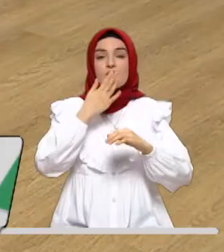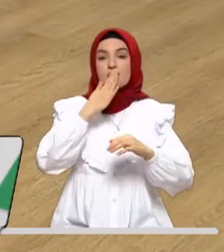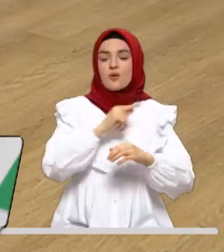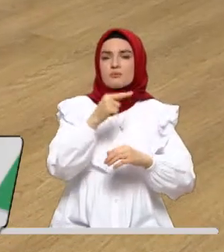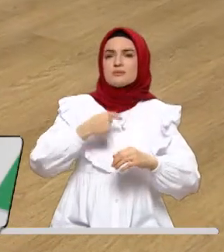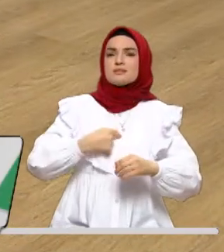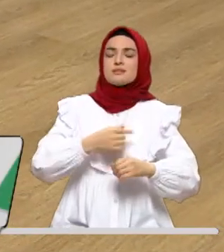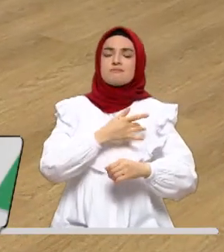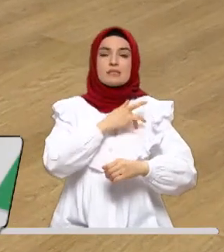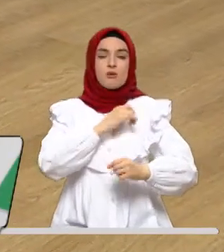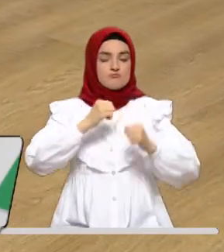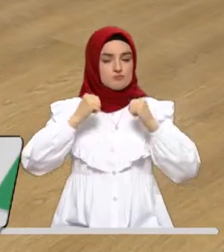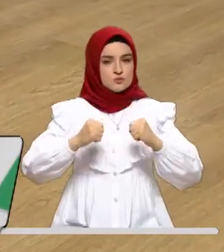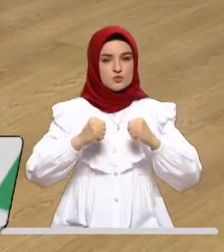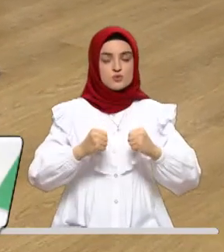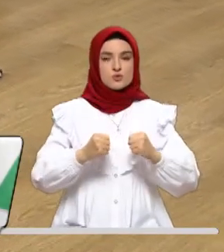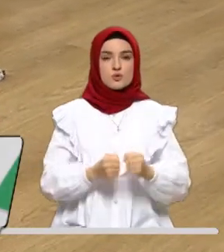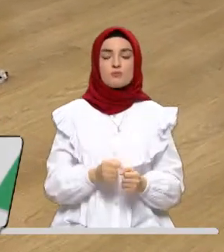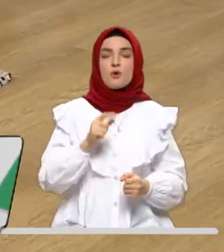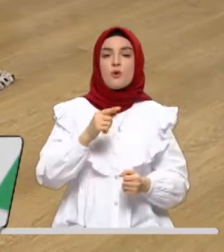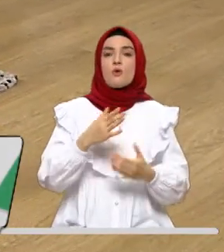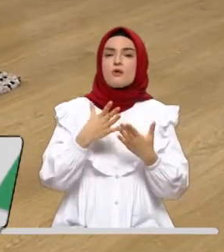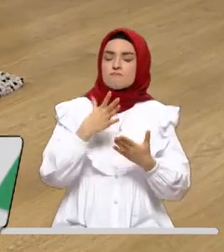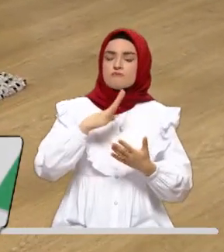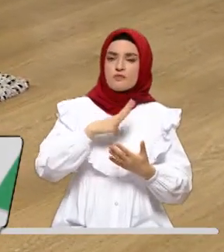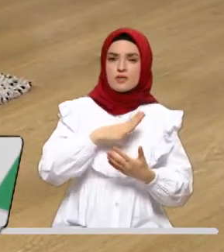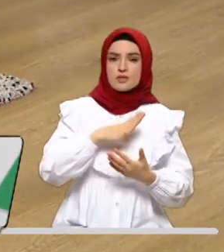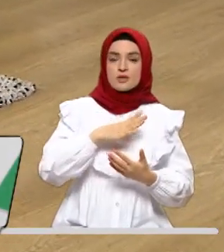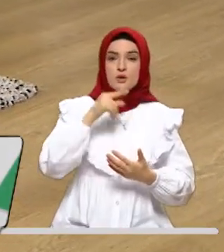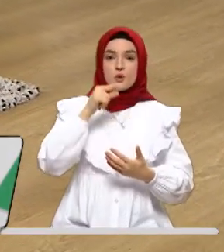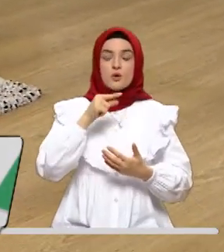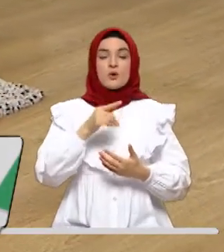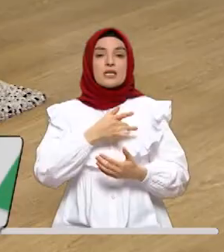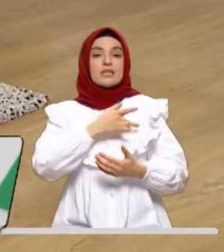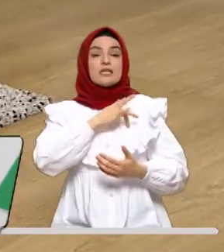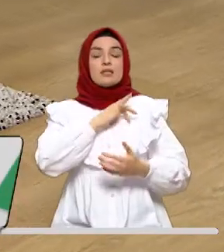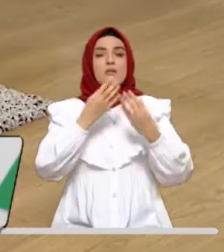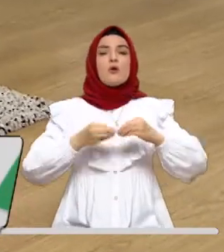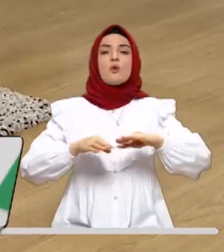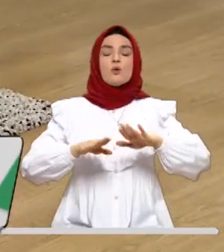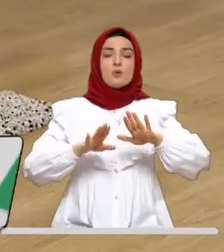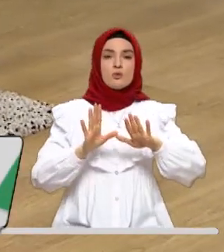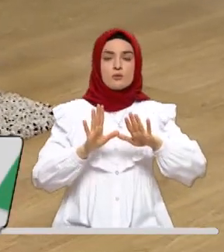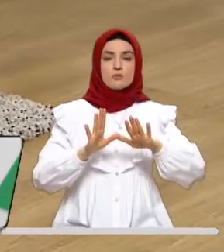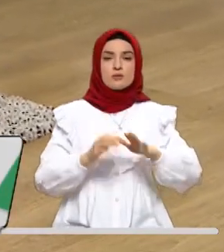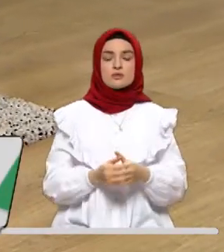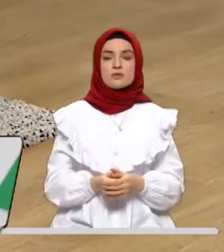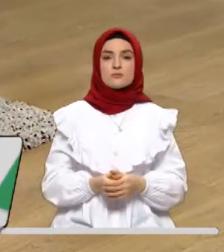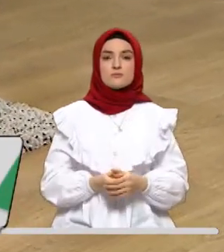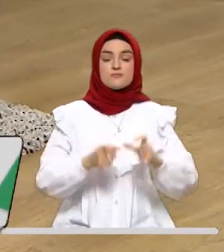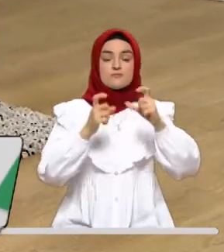bir imanımız var. Öyle kavi bir imanımız var ki İknur Hanım, o kavi iman olmasa Seyit